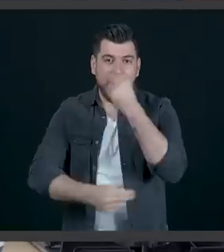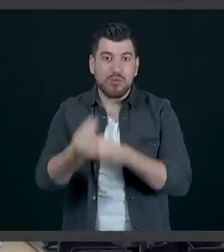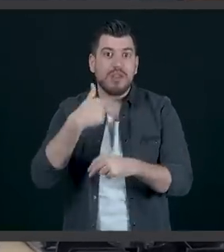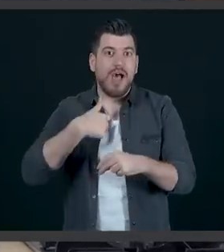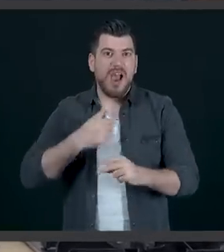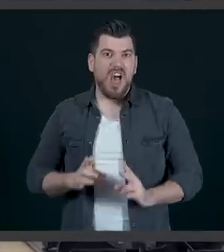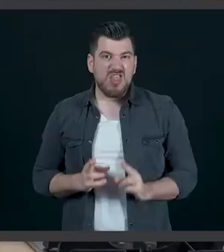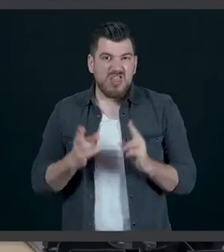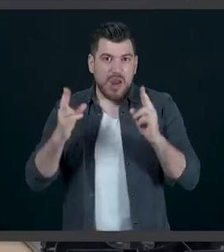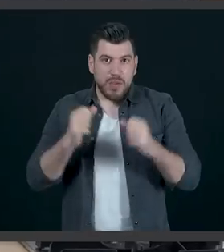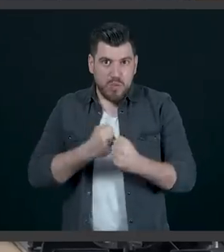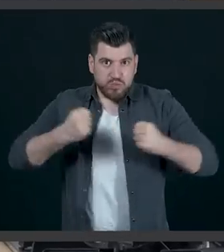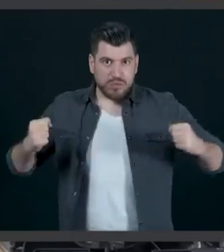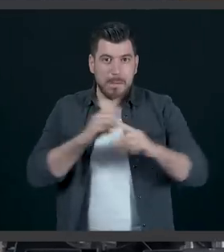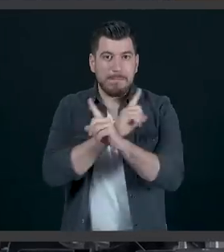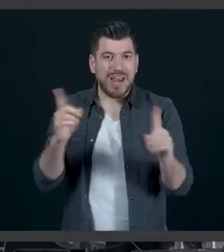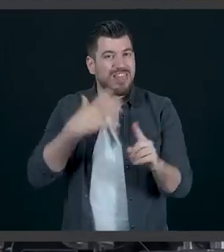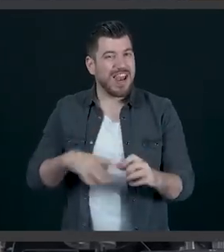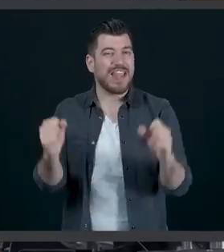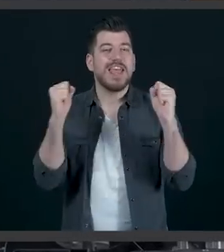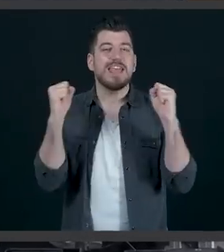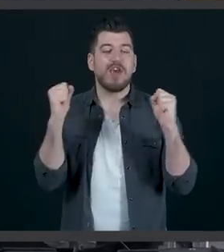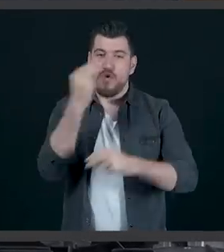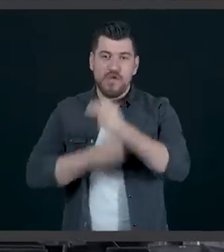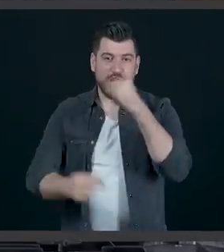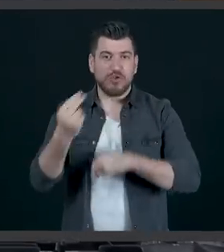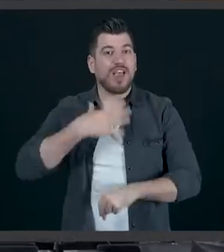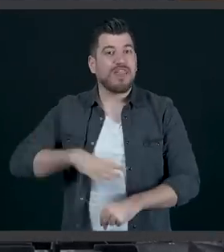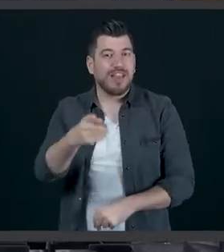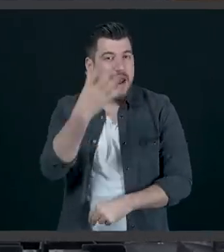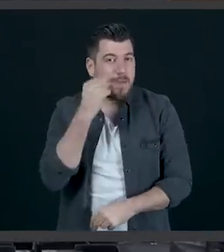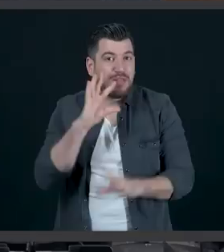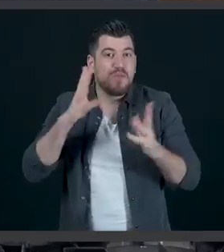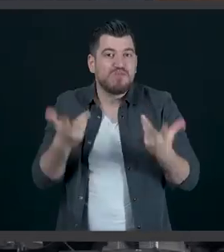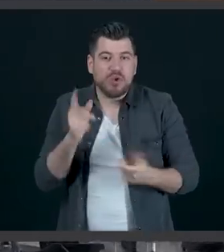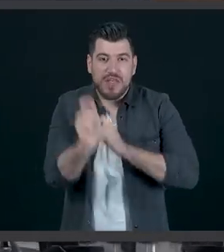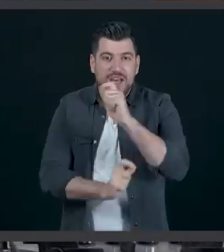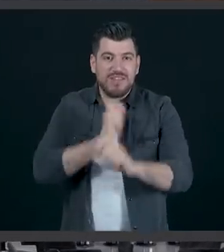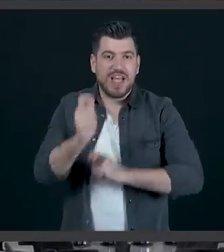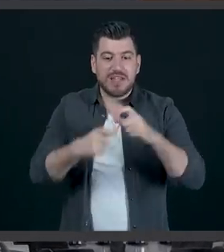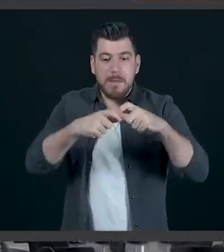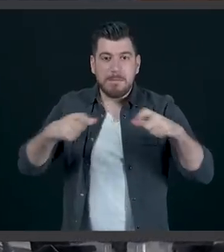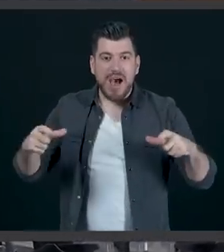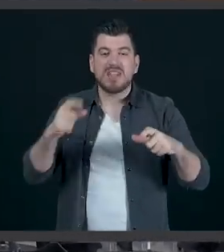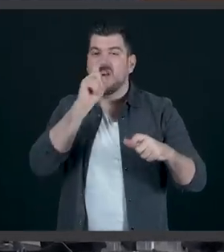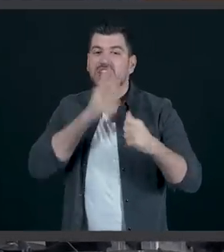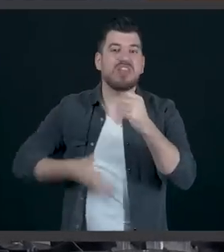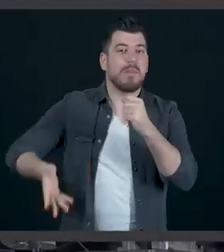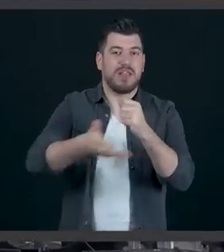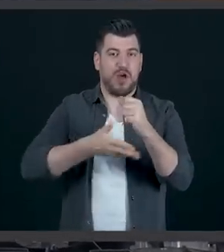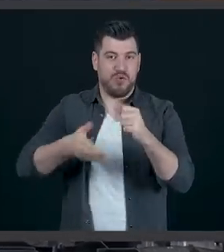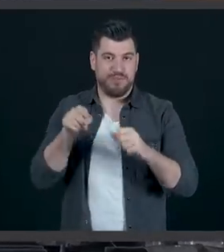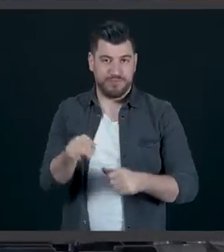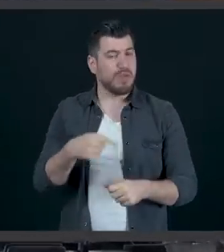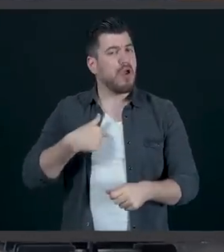που να μην έχουν πολλές θερμίδες. Υγιεινό φαγητό, θέλετε υγιεινό φαγητό και γενικά θέλετε να μάθετε πώς μπορείτε να φτιάξετε μπάρες δημητριακών.